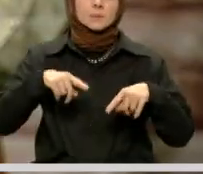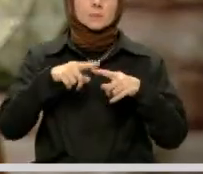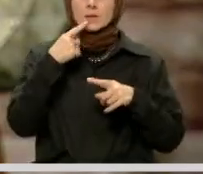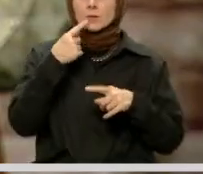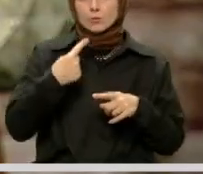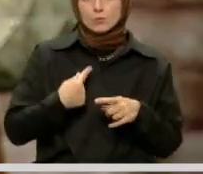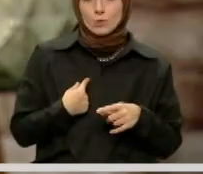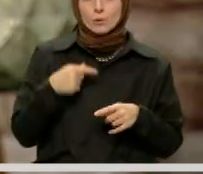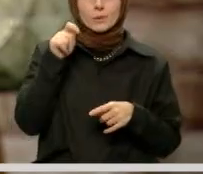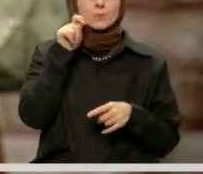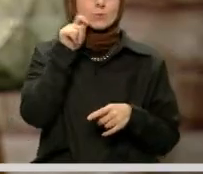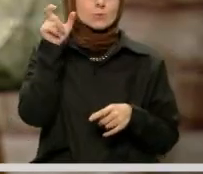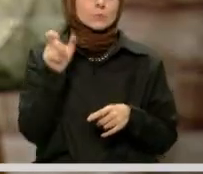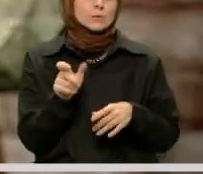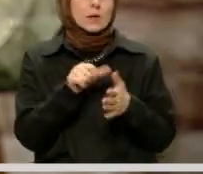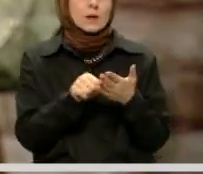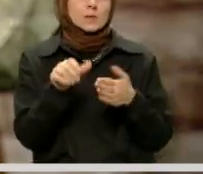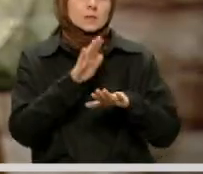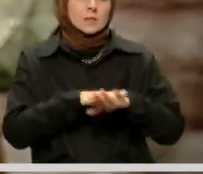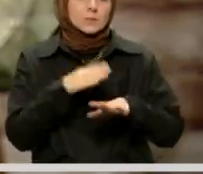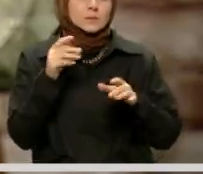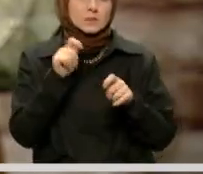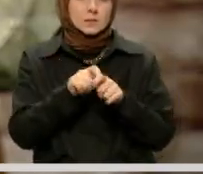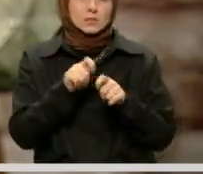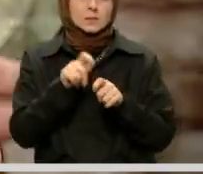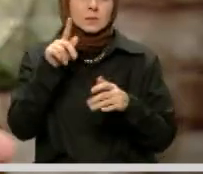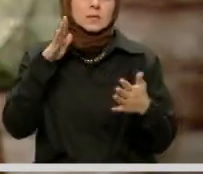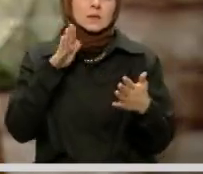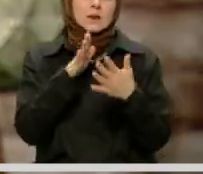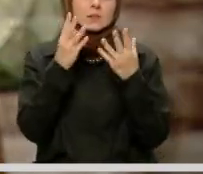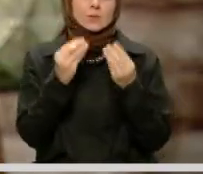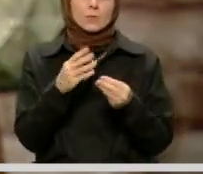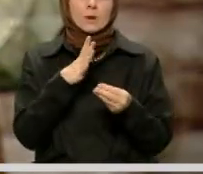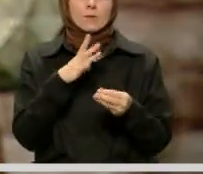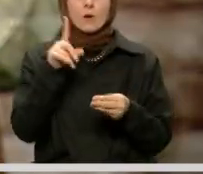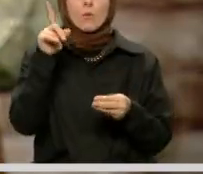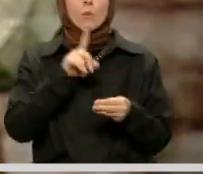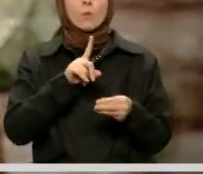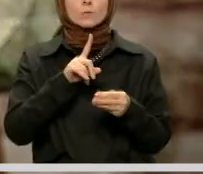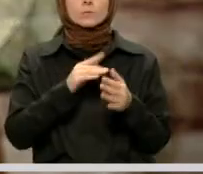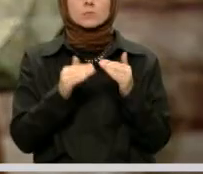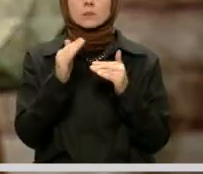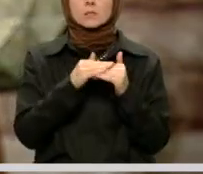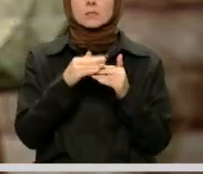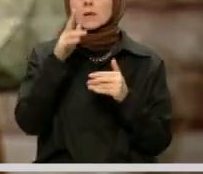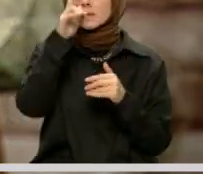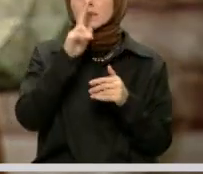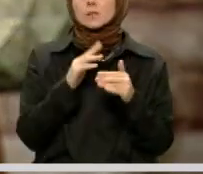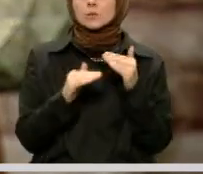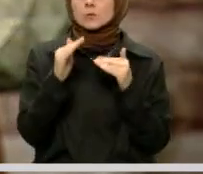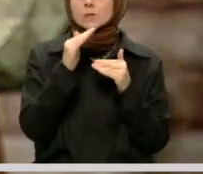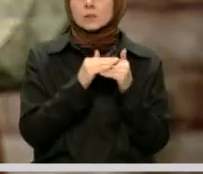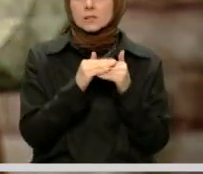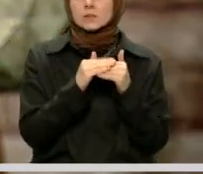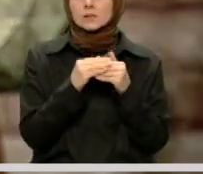her yaptığı amelinin bir karşılığı vardır. Bir derecesi, mükafatı vardır. 10 katından 700 katına kadar ona verilir. Ama oruç